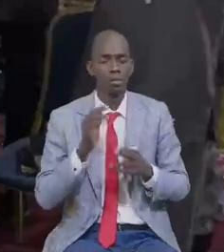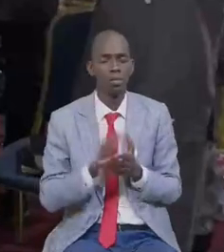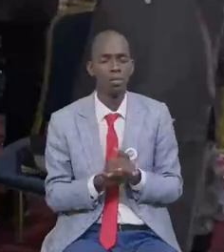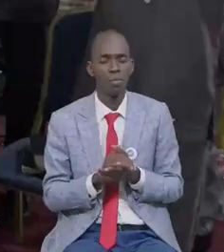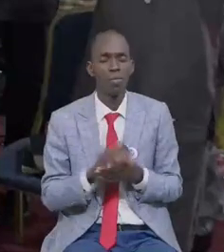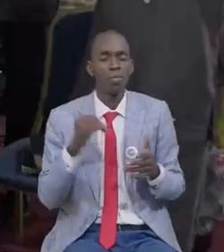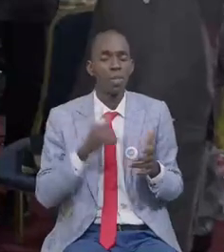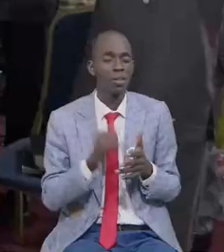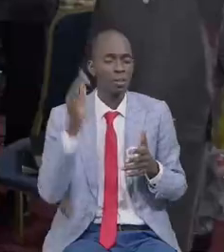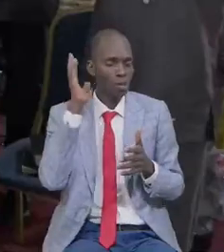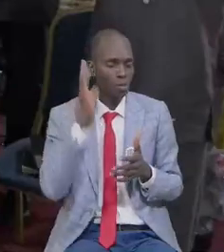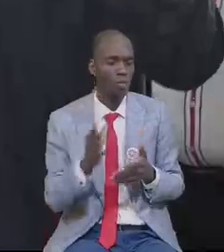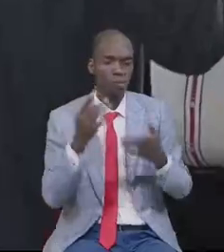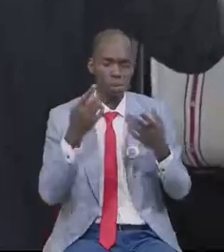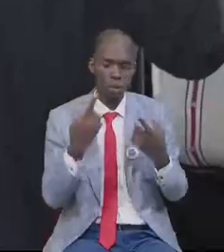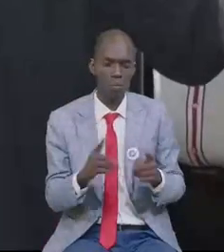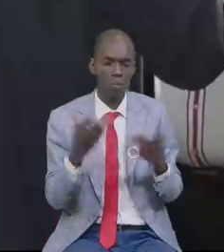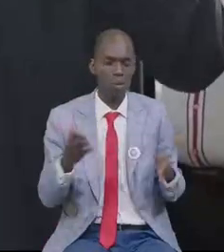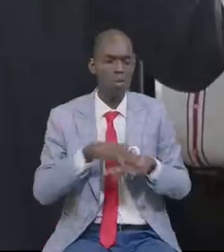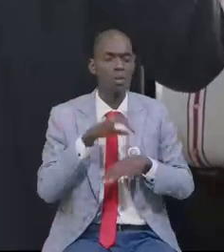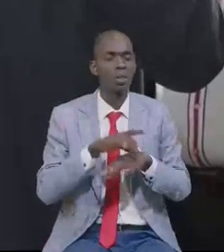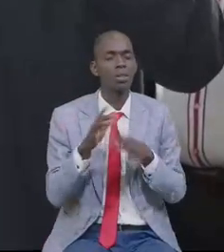c'est accompli ici sur la terre.